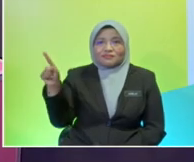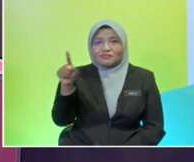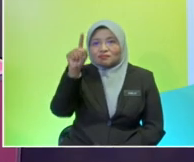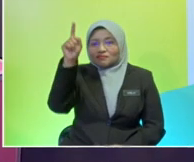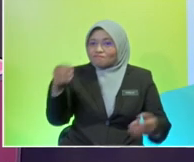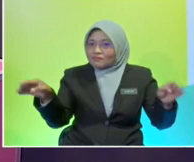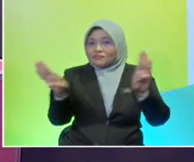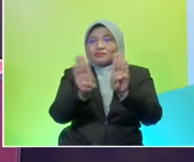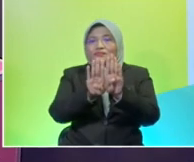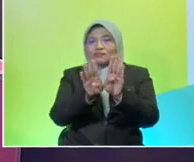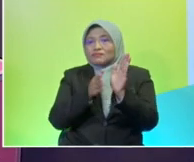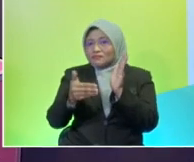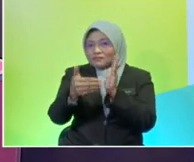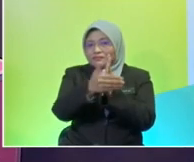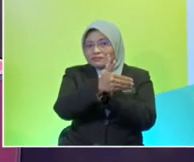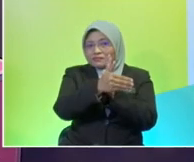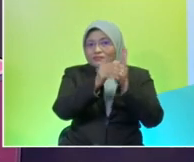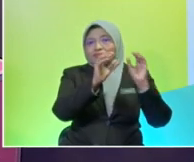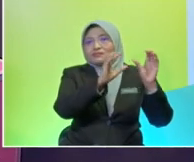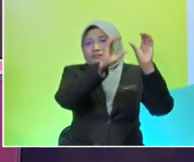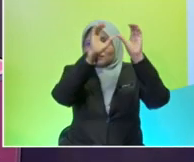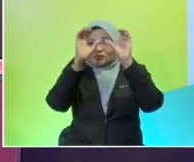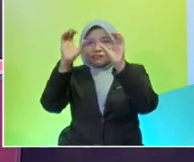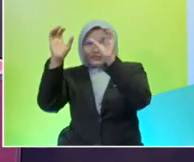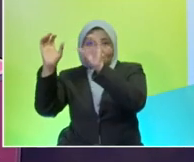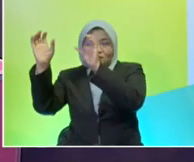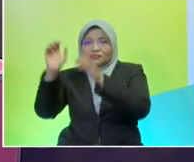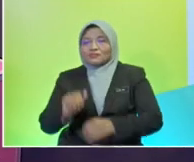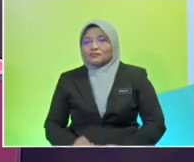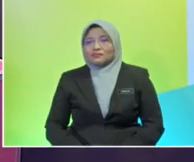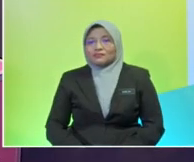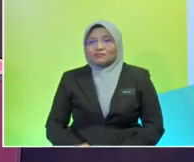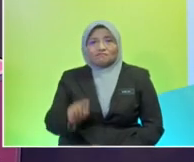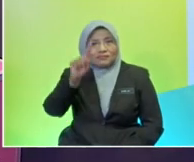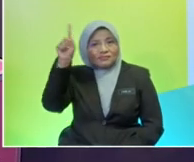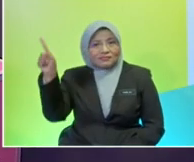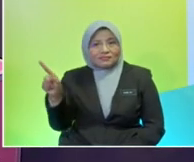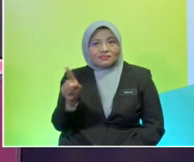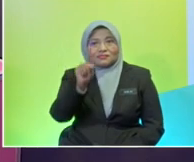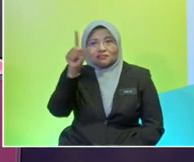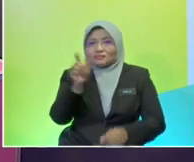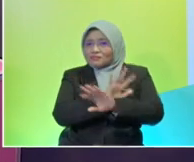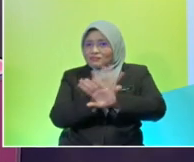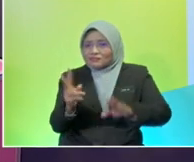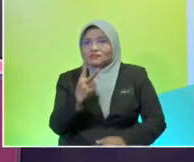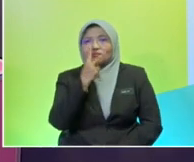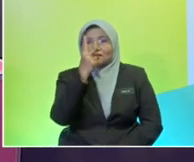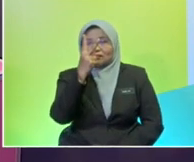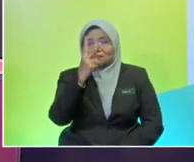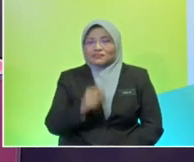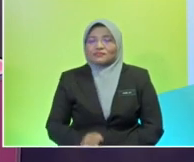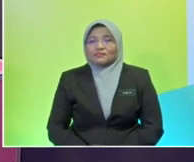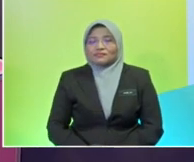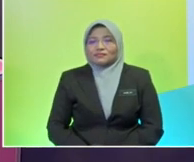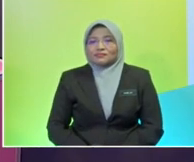Oke kita tengok kita tak nampak pencahayaan matahari sebab telah ditutupi oleh awan kemudian